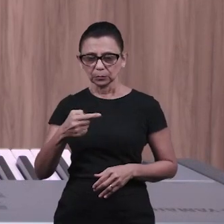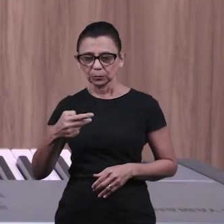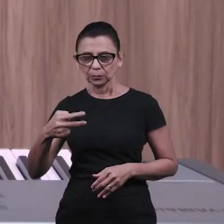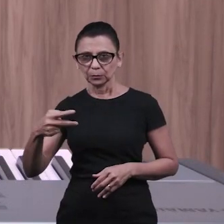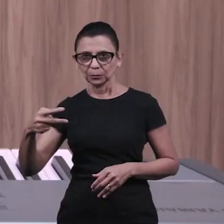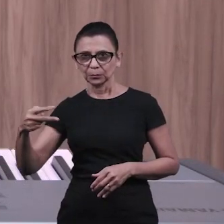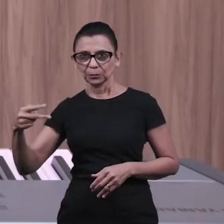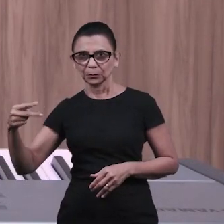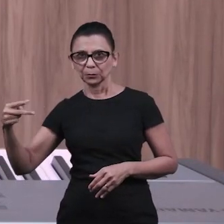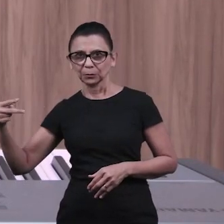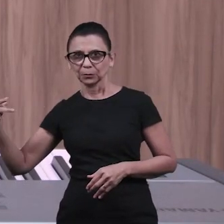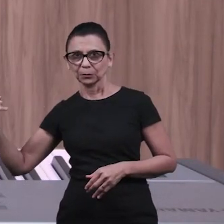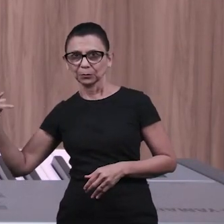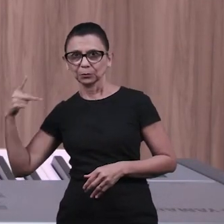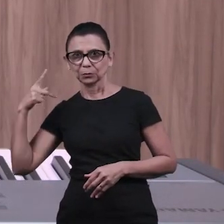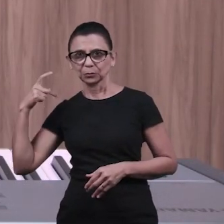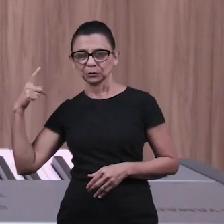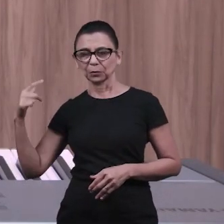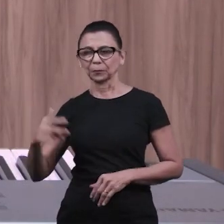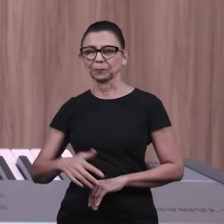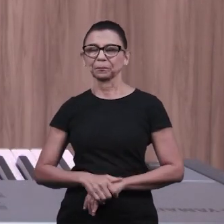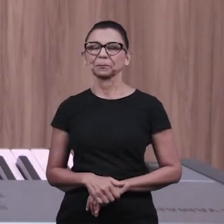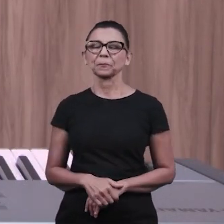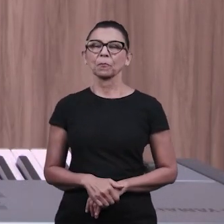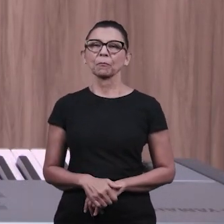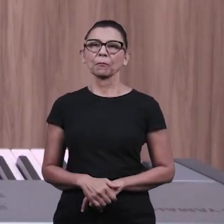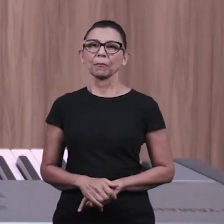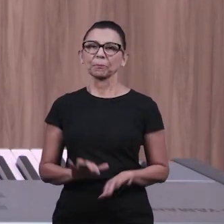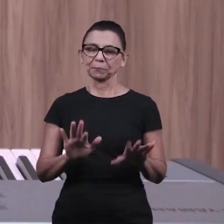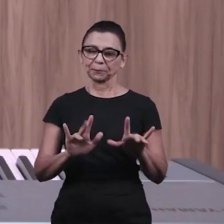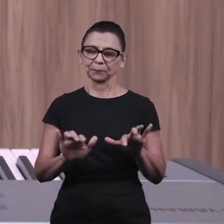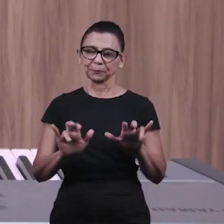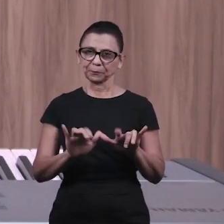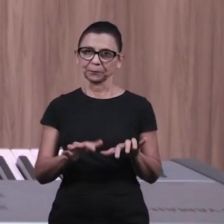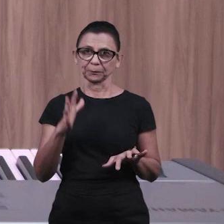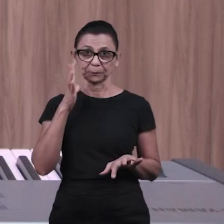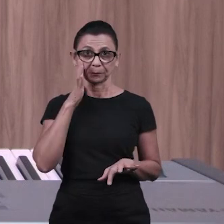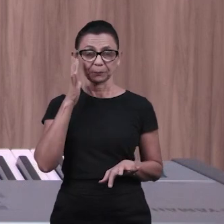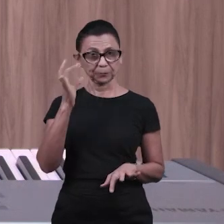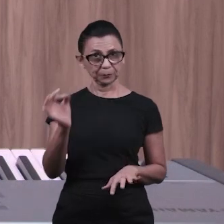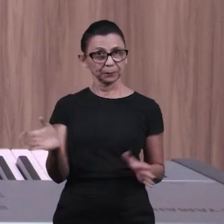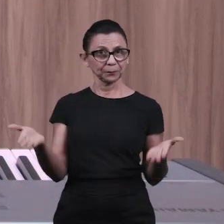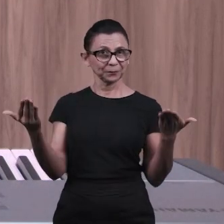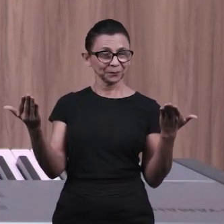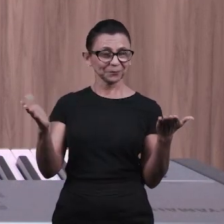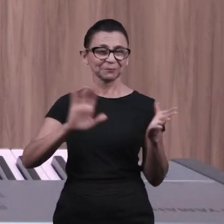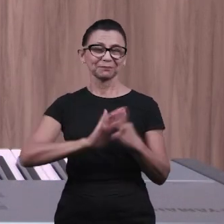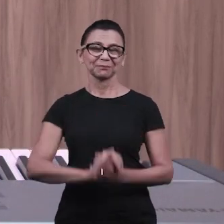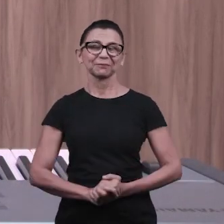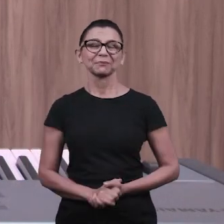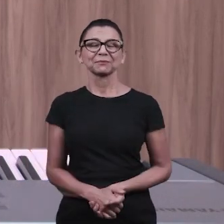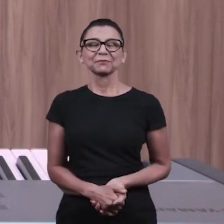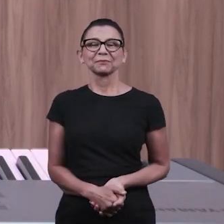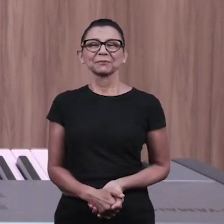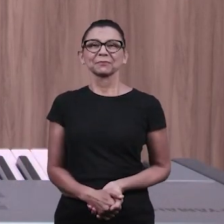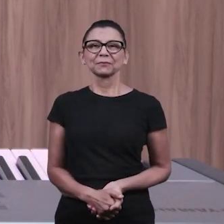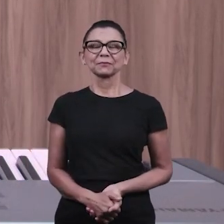Maintenant, je vais jouer doucement afin que vous puissiez prêter attention. Nous allons voir.